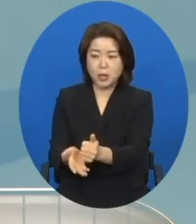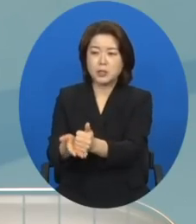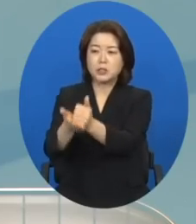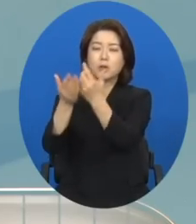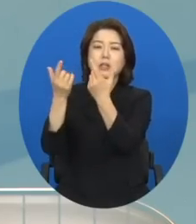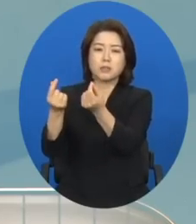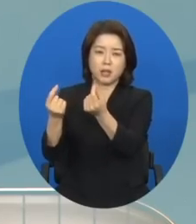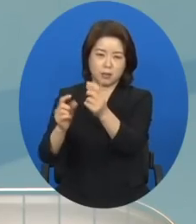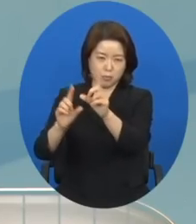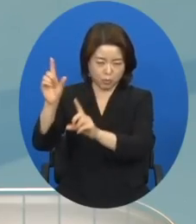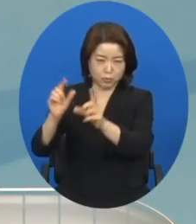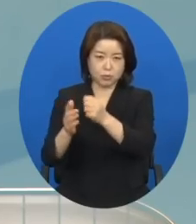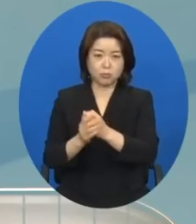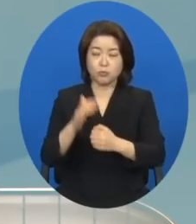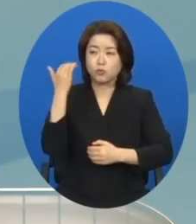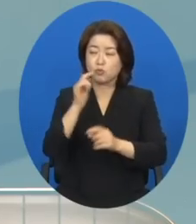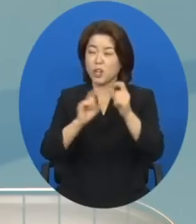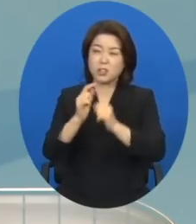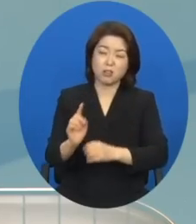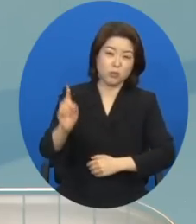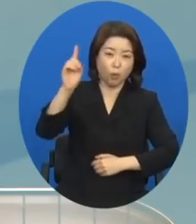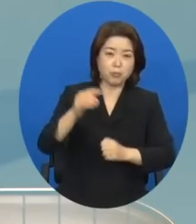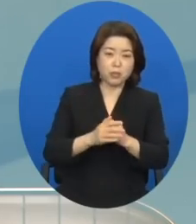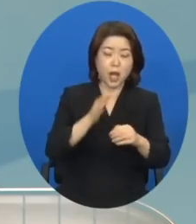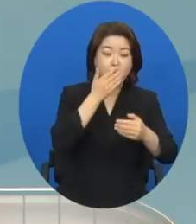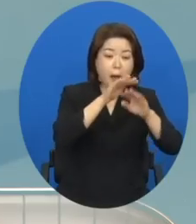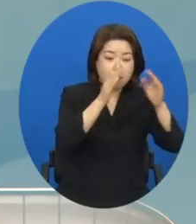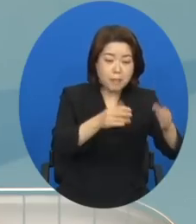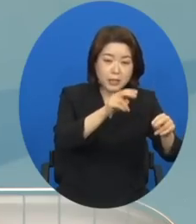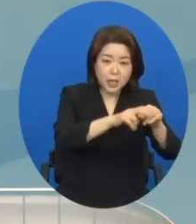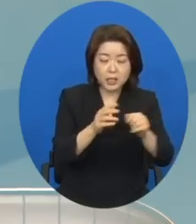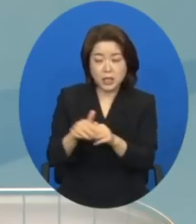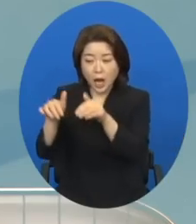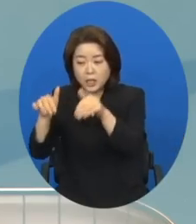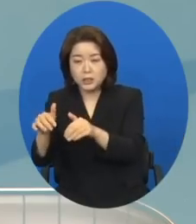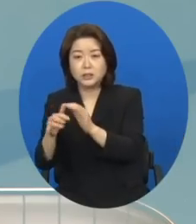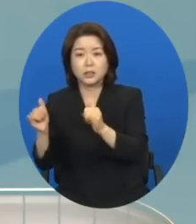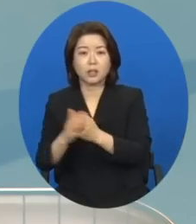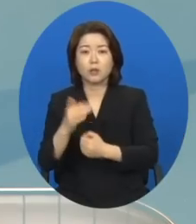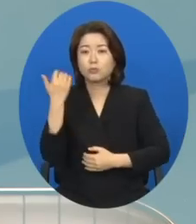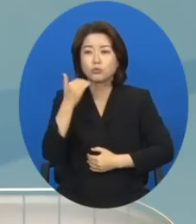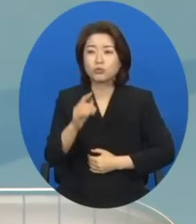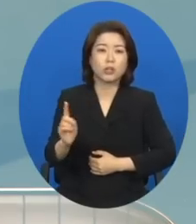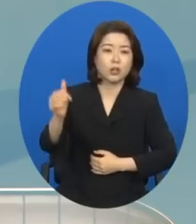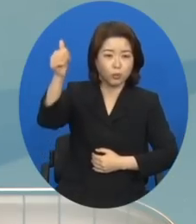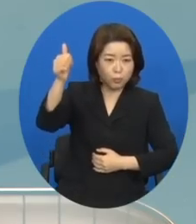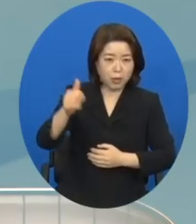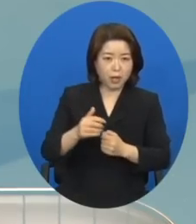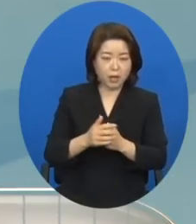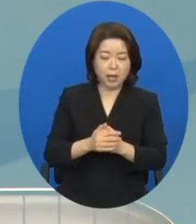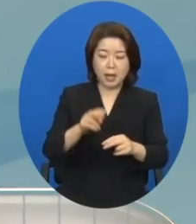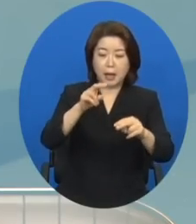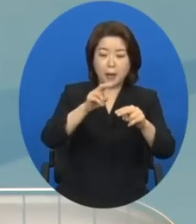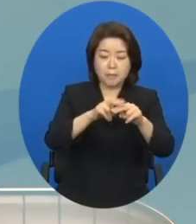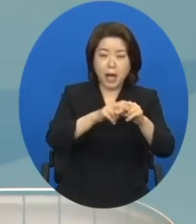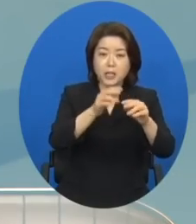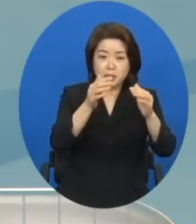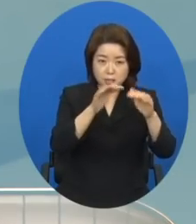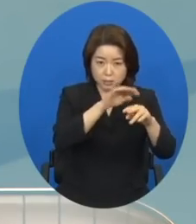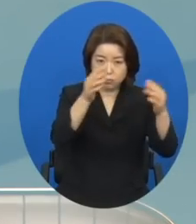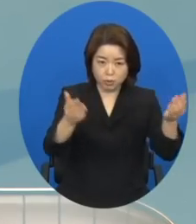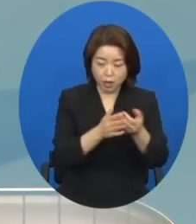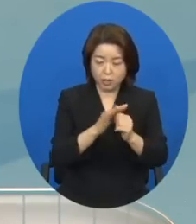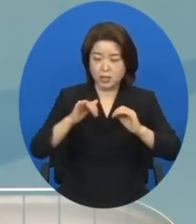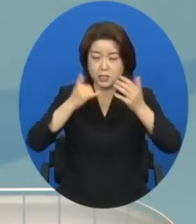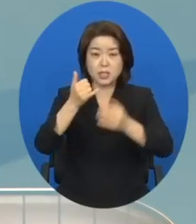한다. 누가 더 높으냐? 밥상에 앉은 사람이냐? 시중 드는 사람이냐? 밥상에 앉은 사람이 아니냐? 이것이 세상의 원리죠.